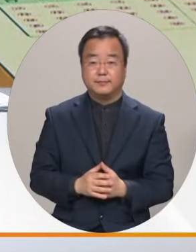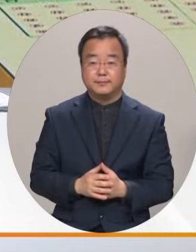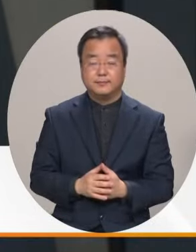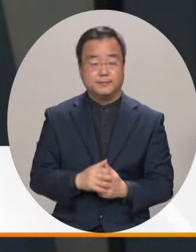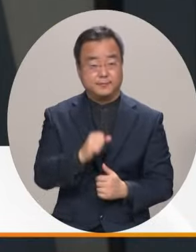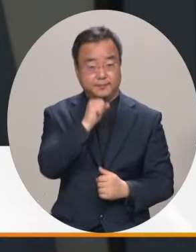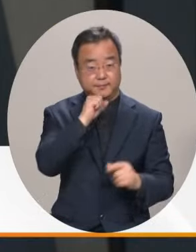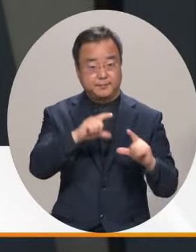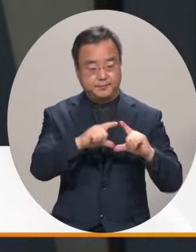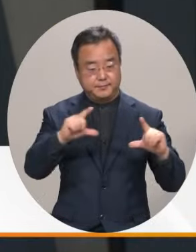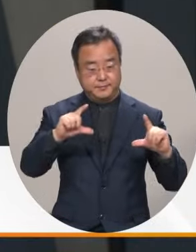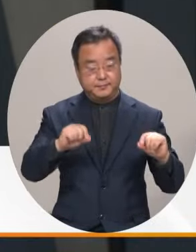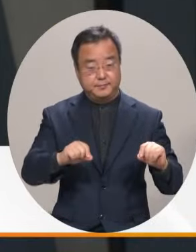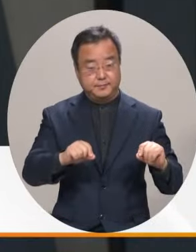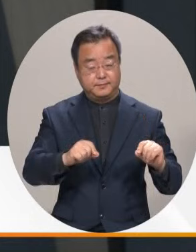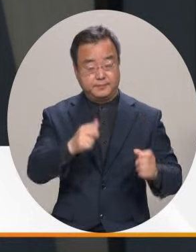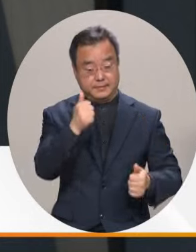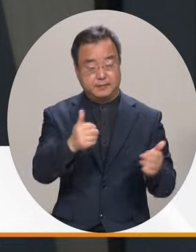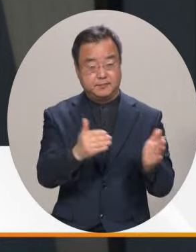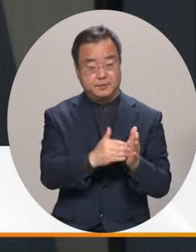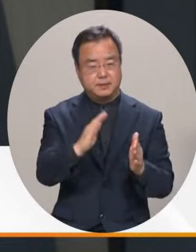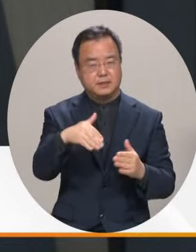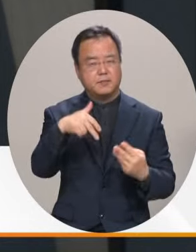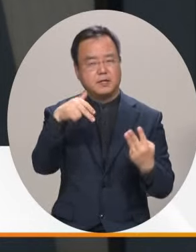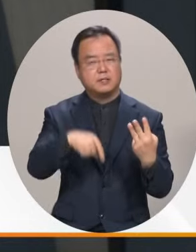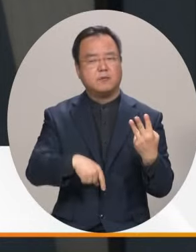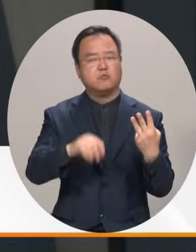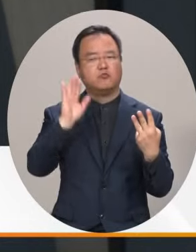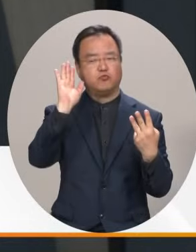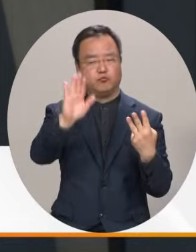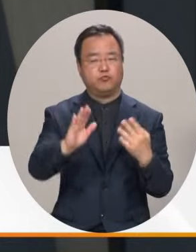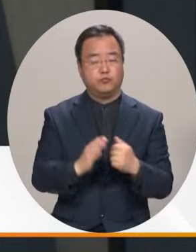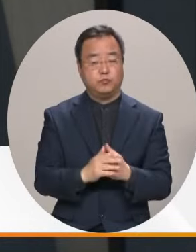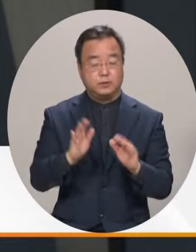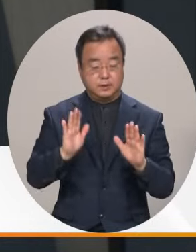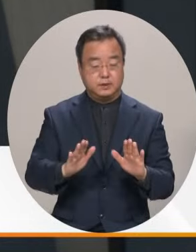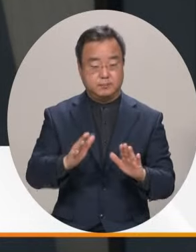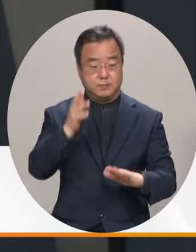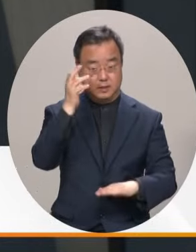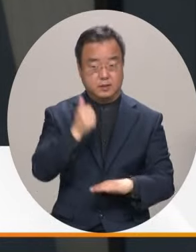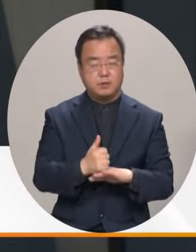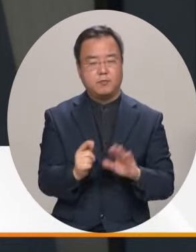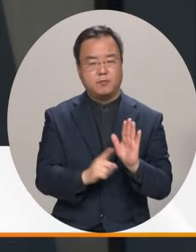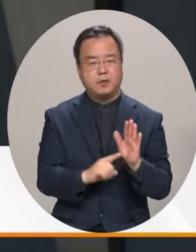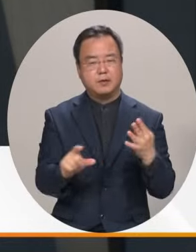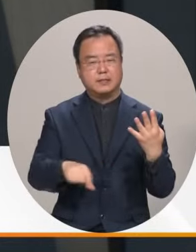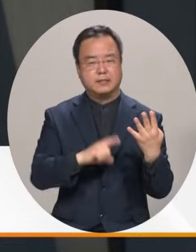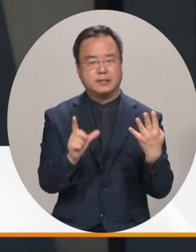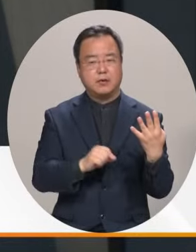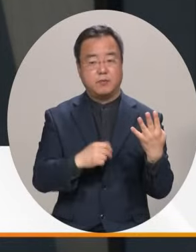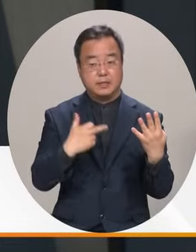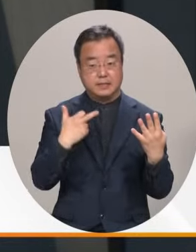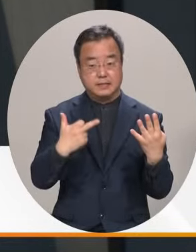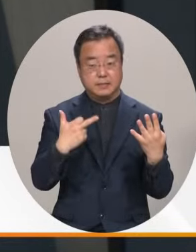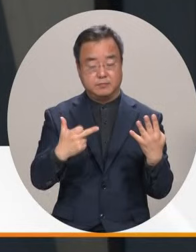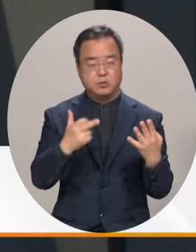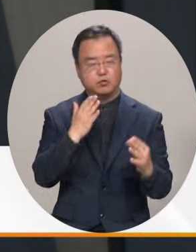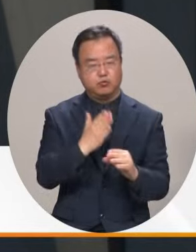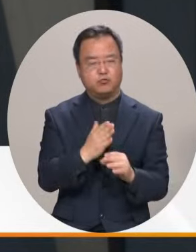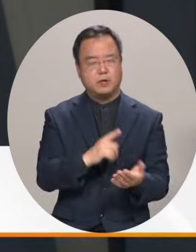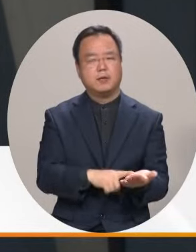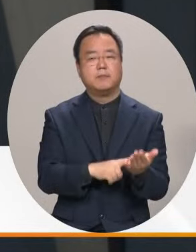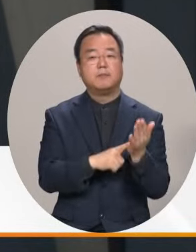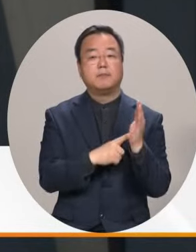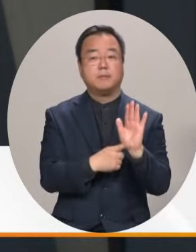성적표는 모의고사 지루 3주 후에 발표되는데 이번 모의고사 결과는 4월 17일에 발표될 예정입니다